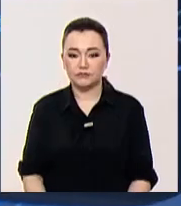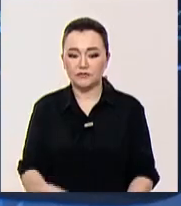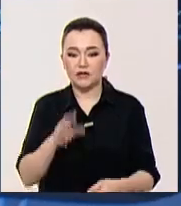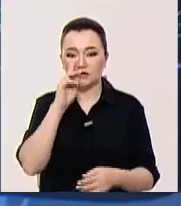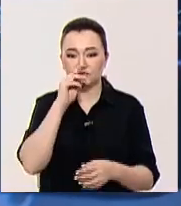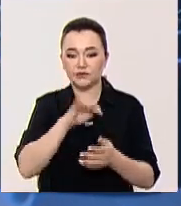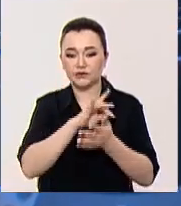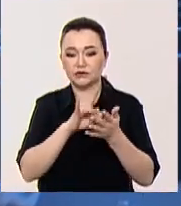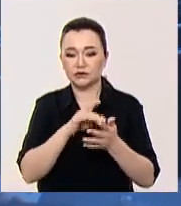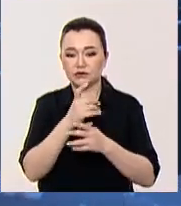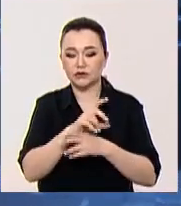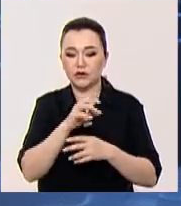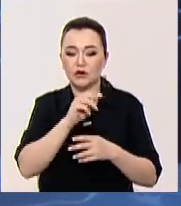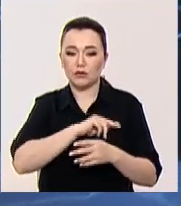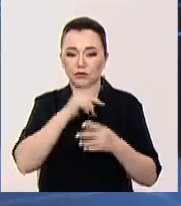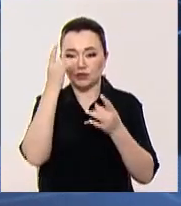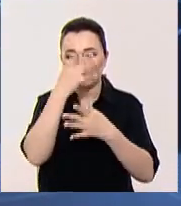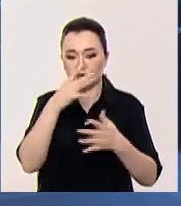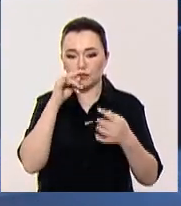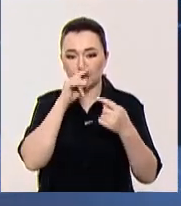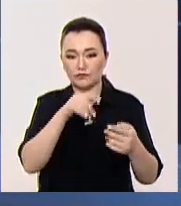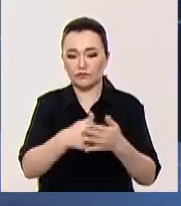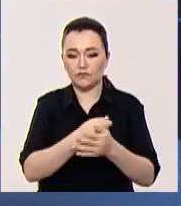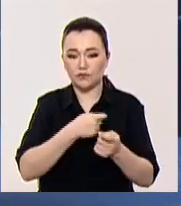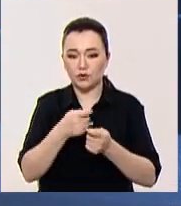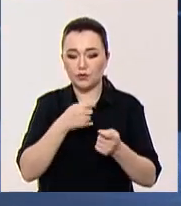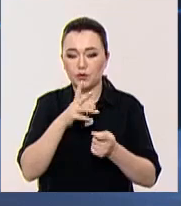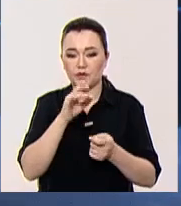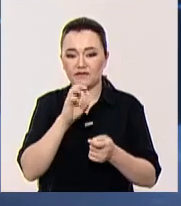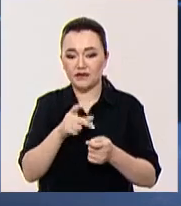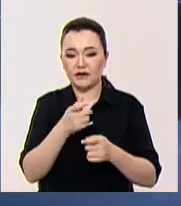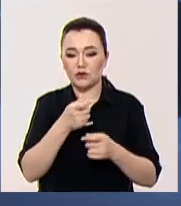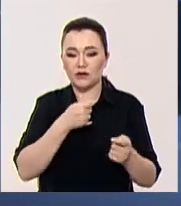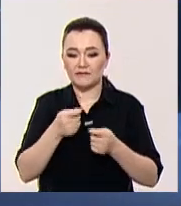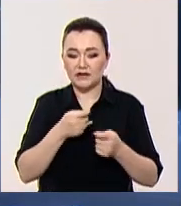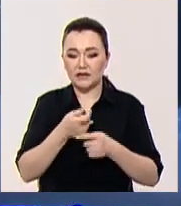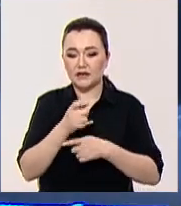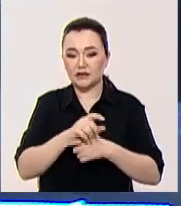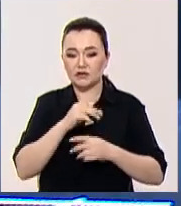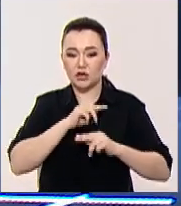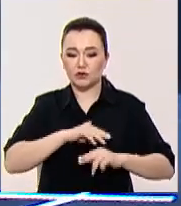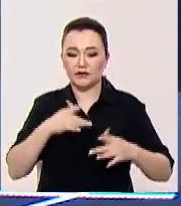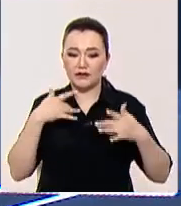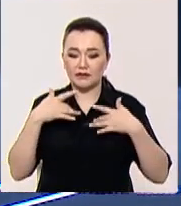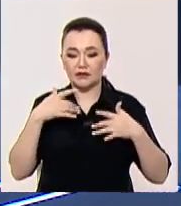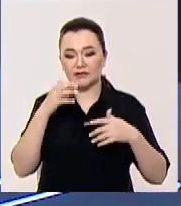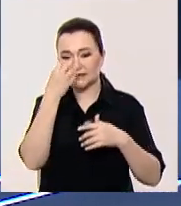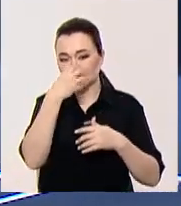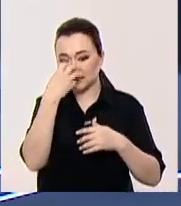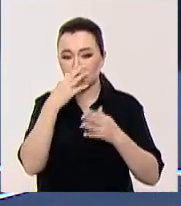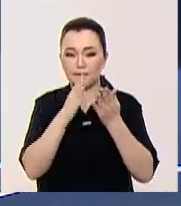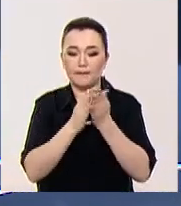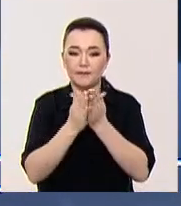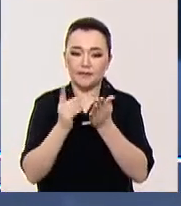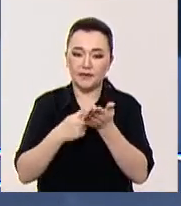А в Шымкенте работники культуры выступили против нового руководителя профильного управления. Сотрудники театров, цирка и библиотек написали